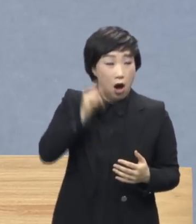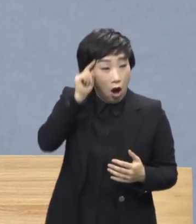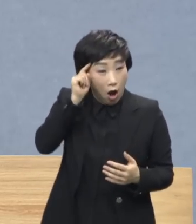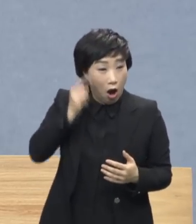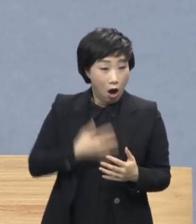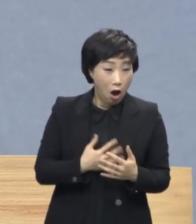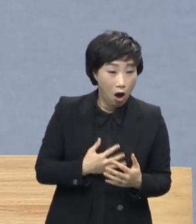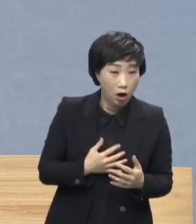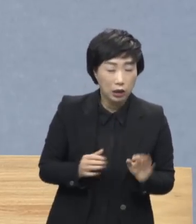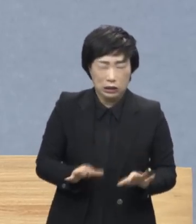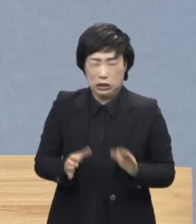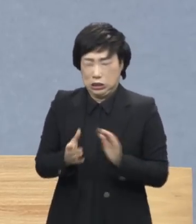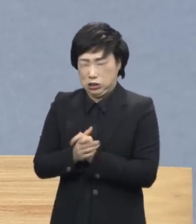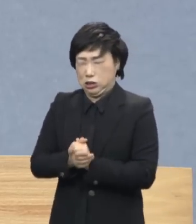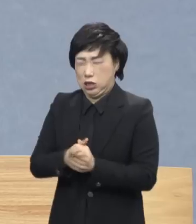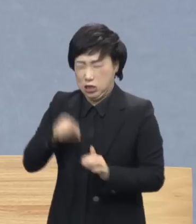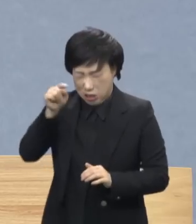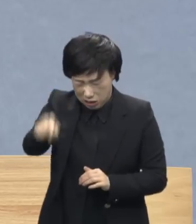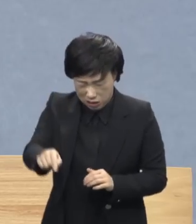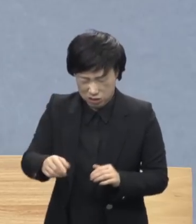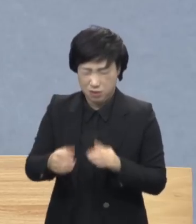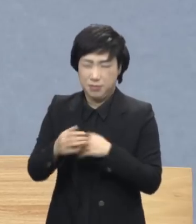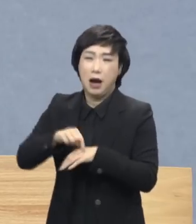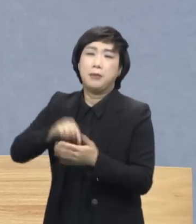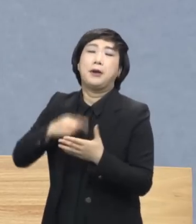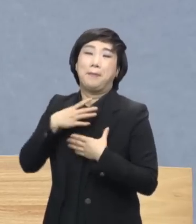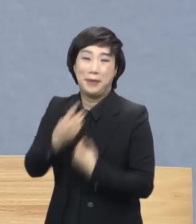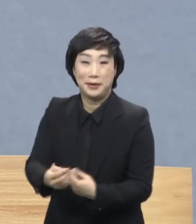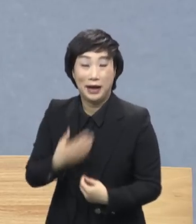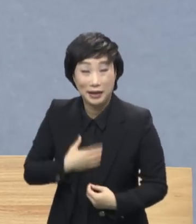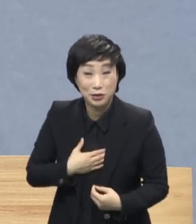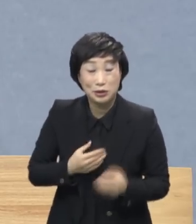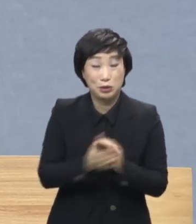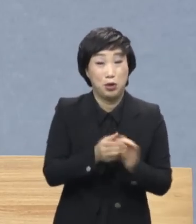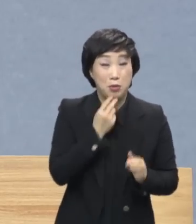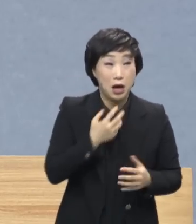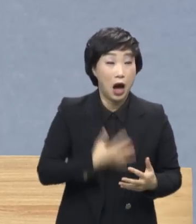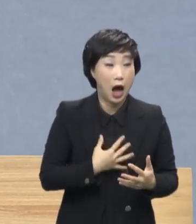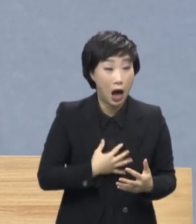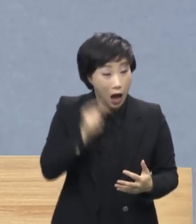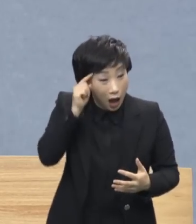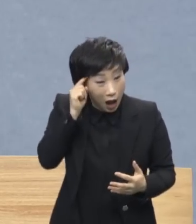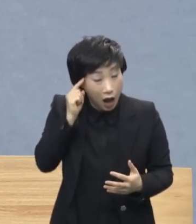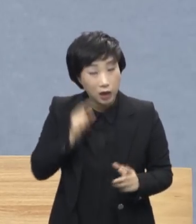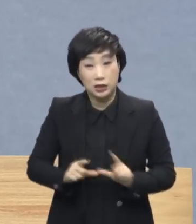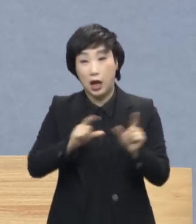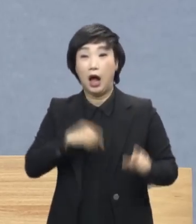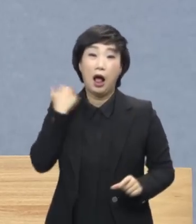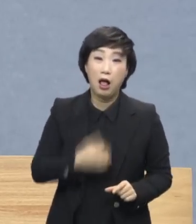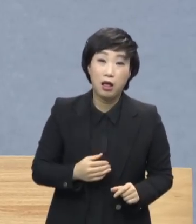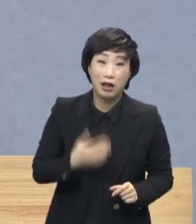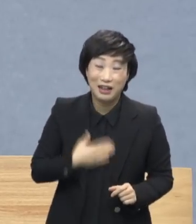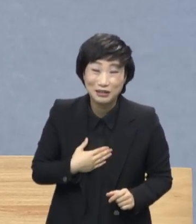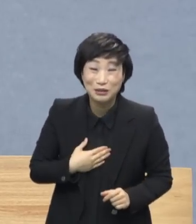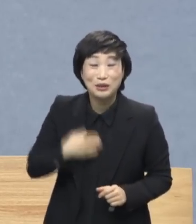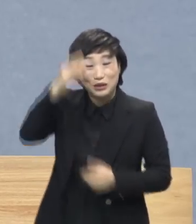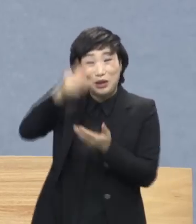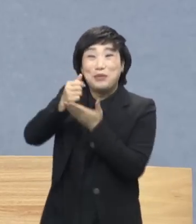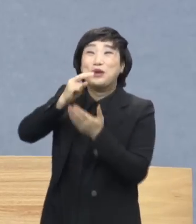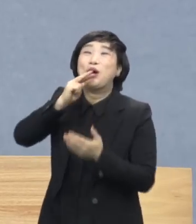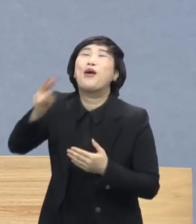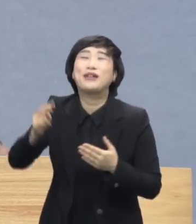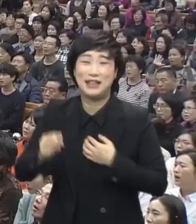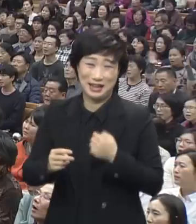막 기도해야 마음이 편고 기도하면 불안해서 살 수 없도록 내 안에 성령이 나를